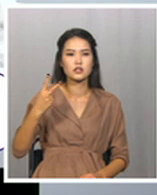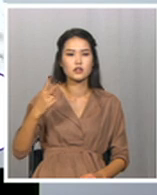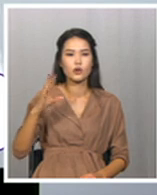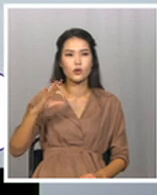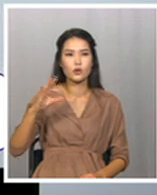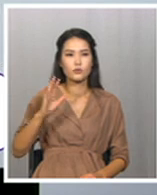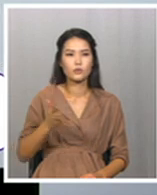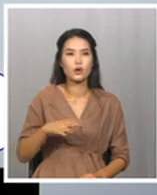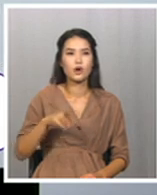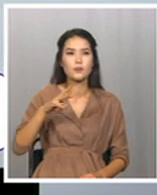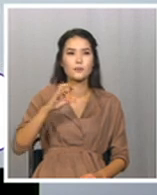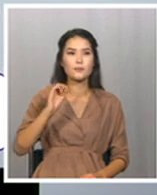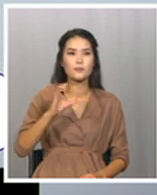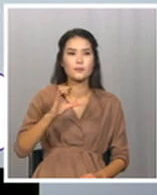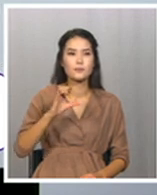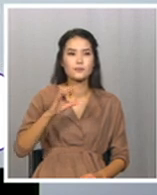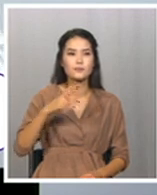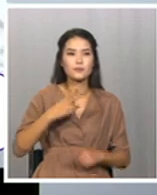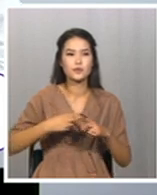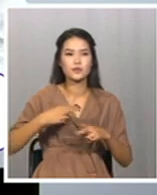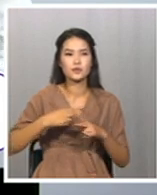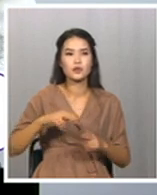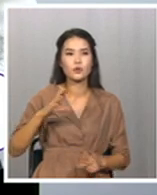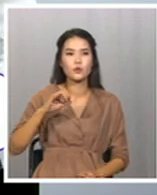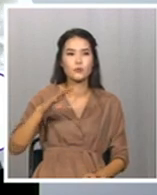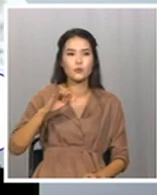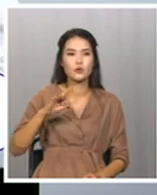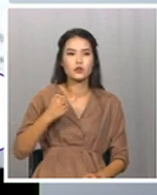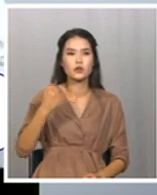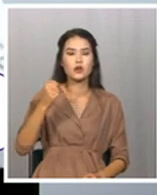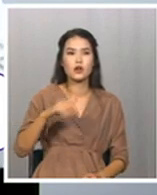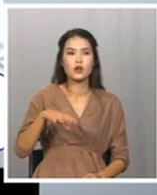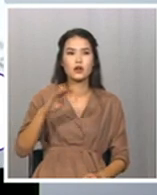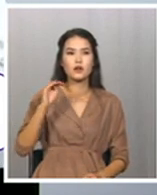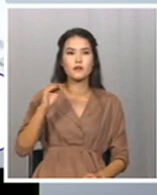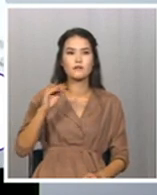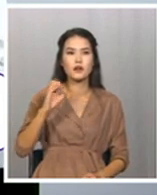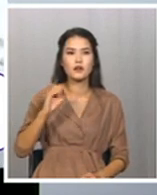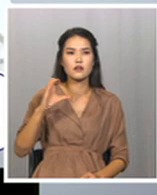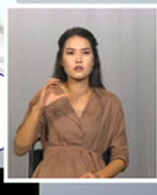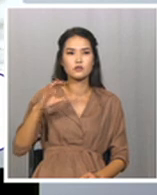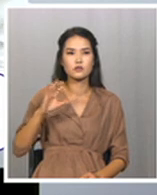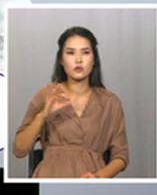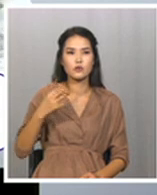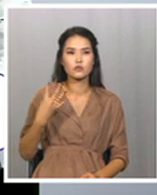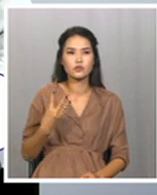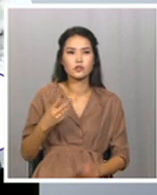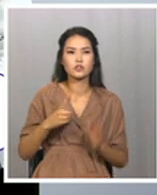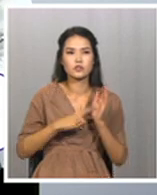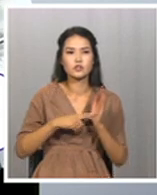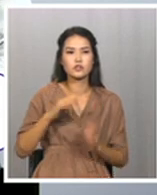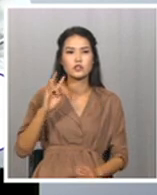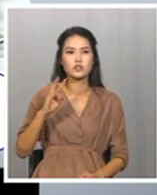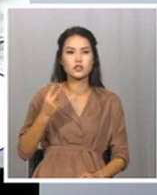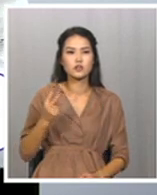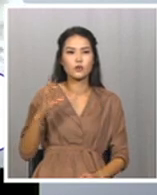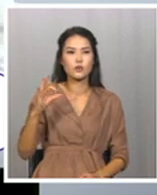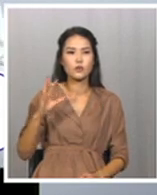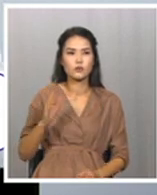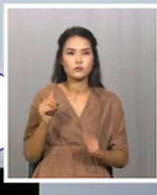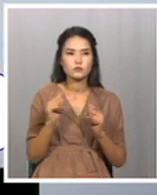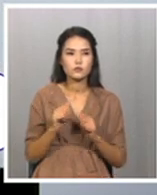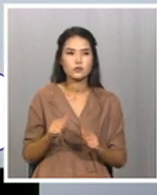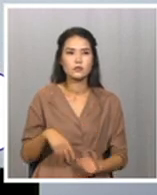бар. Темір купорасы, темір сульфаты 7 молекула суы